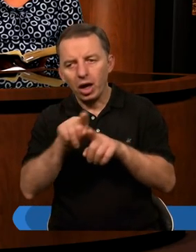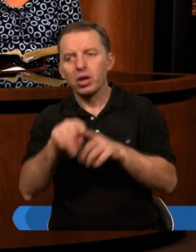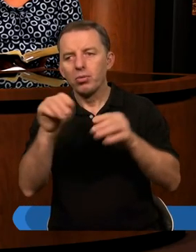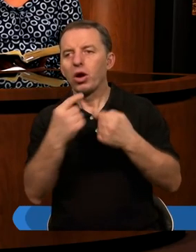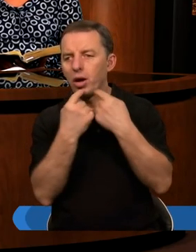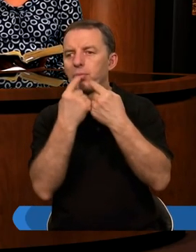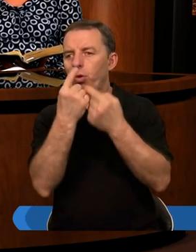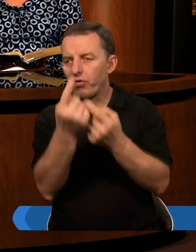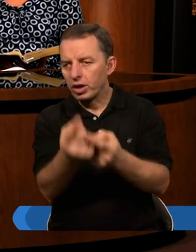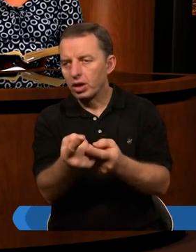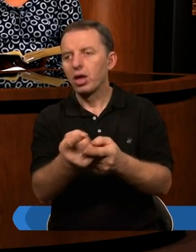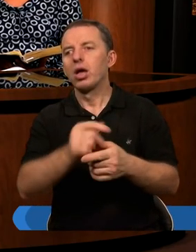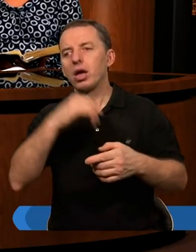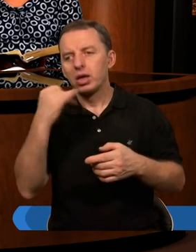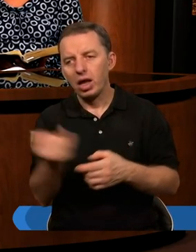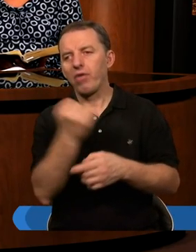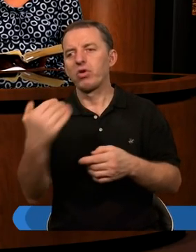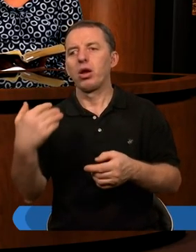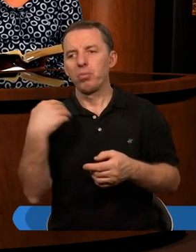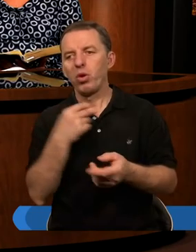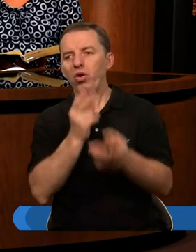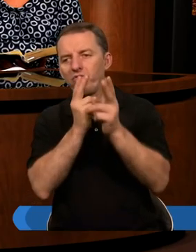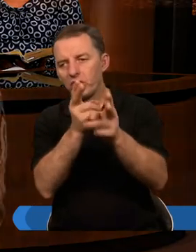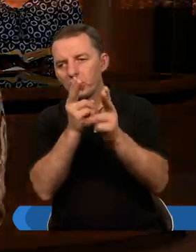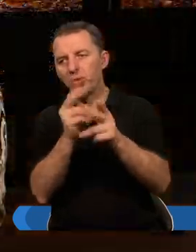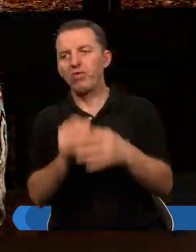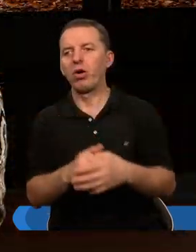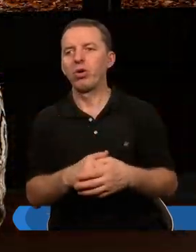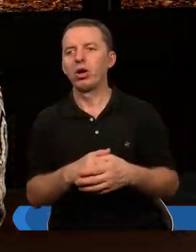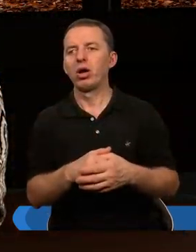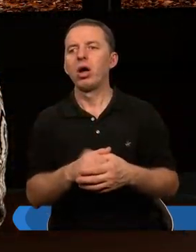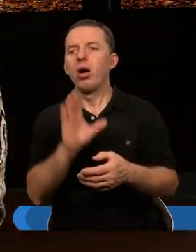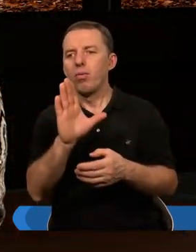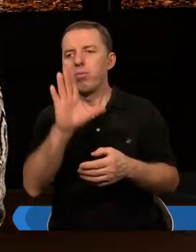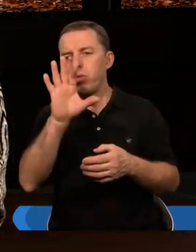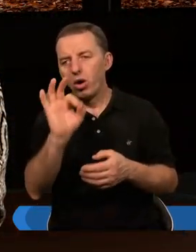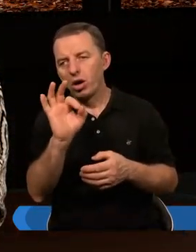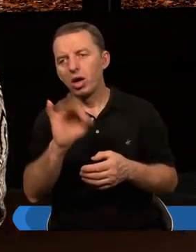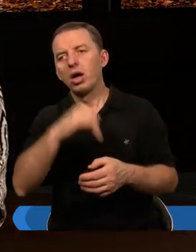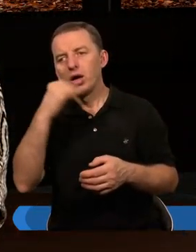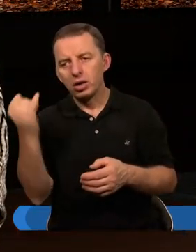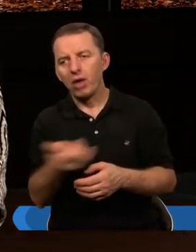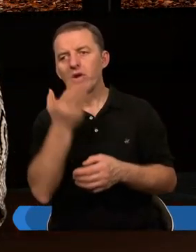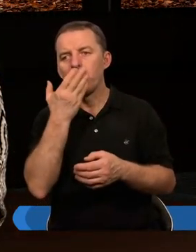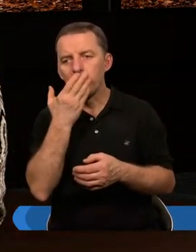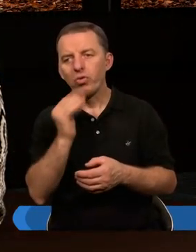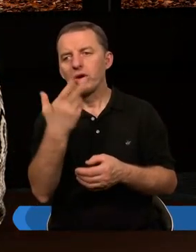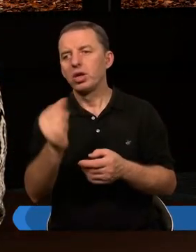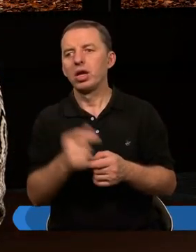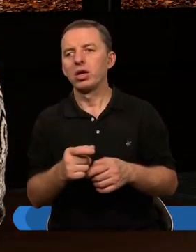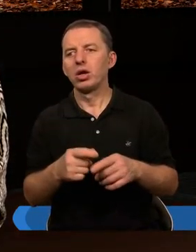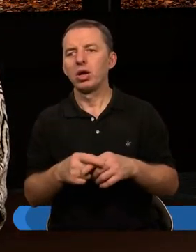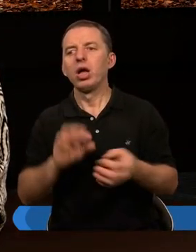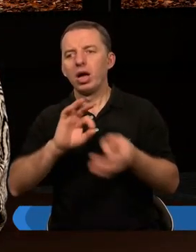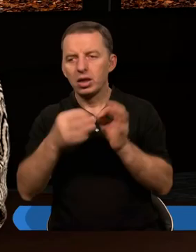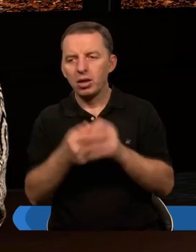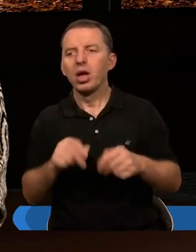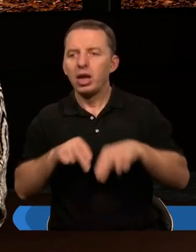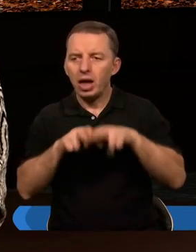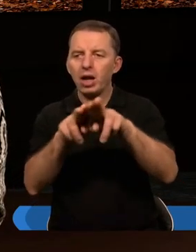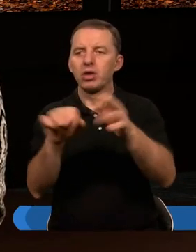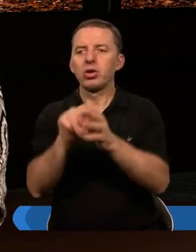śmiało powiedzieć. Zawsze dwił, wyśmiewał, no bo zawsze nas miał za nic, no że gdybyśmy